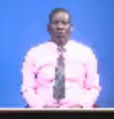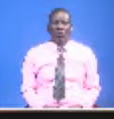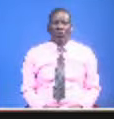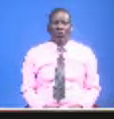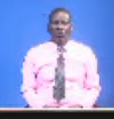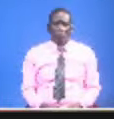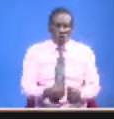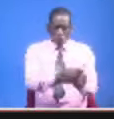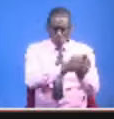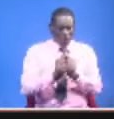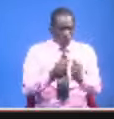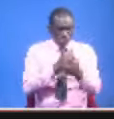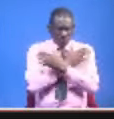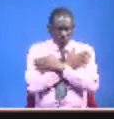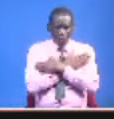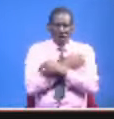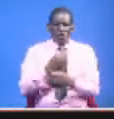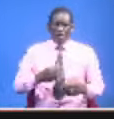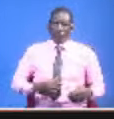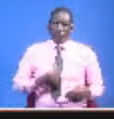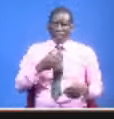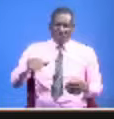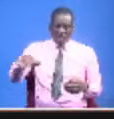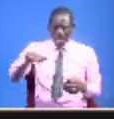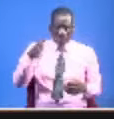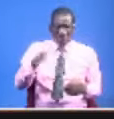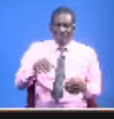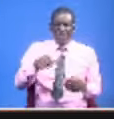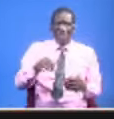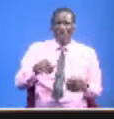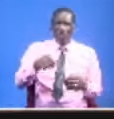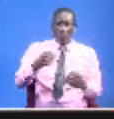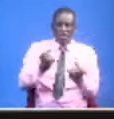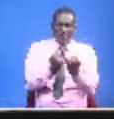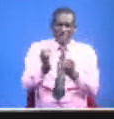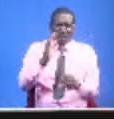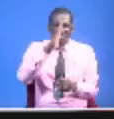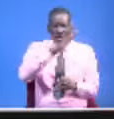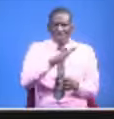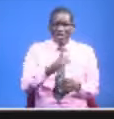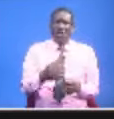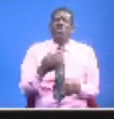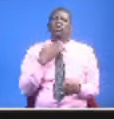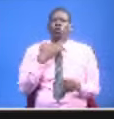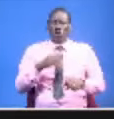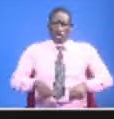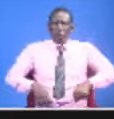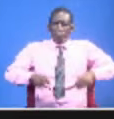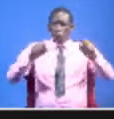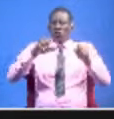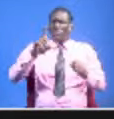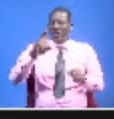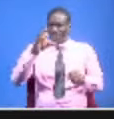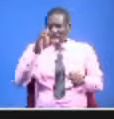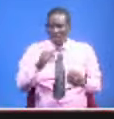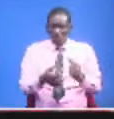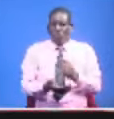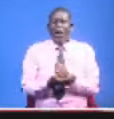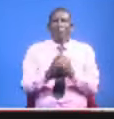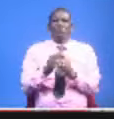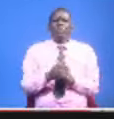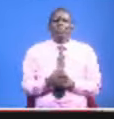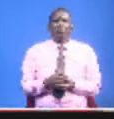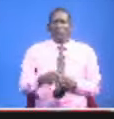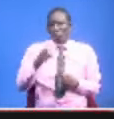Pamoja na marafiki wengine waliokuwa wametembelea eneo la tukio huko Biafra Jumamosi jioni, alimtaka mkurugenzi wa DCI kuingilia kati.